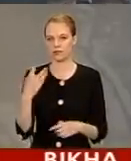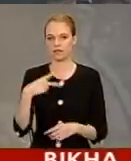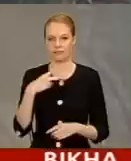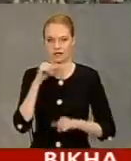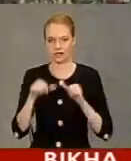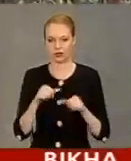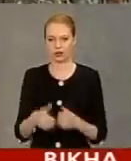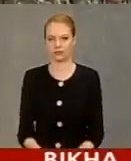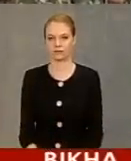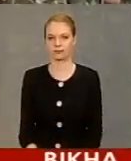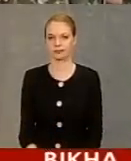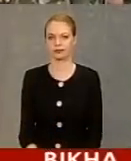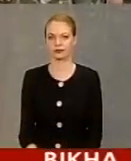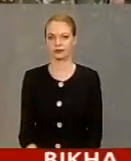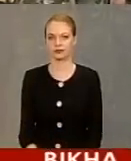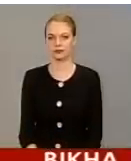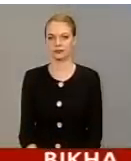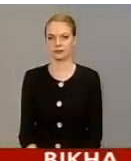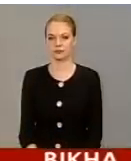років.